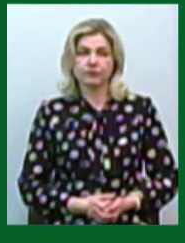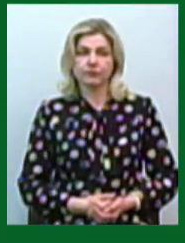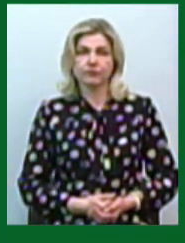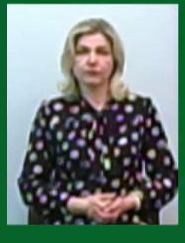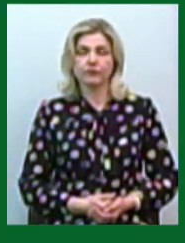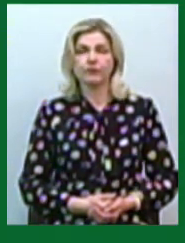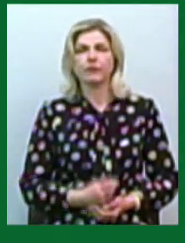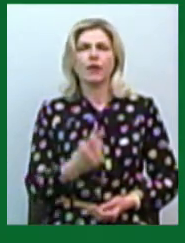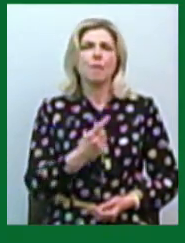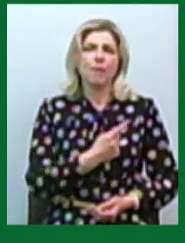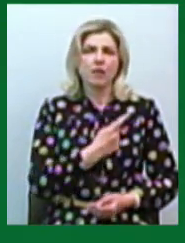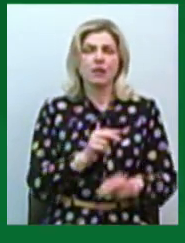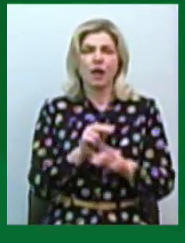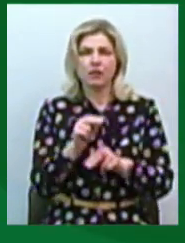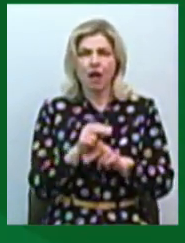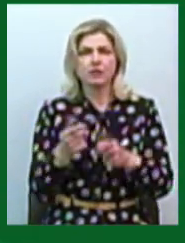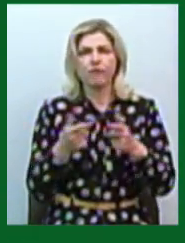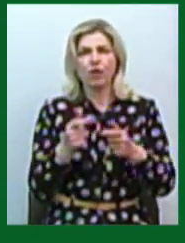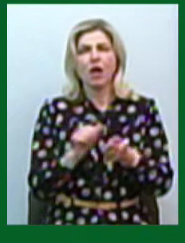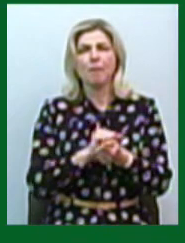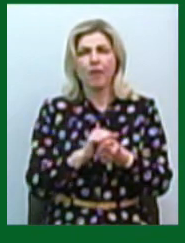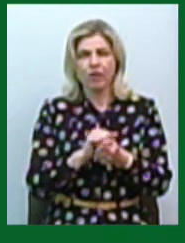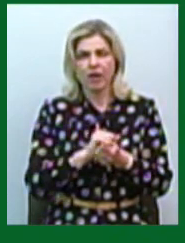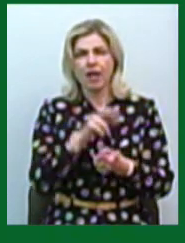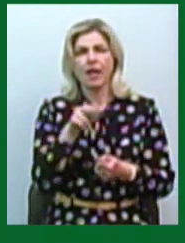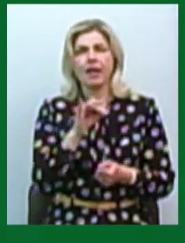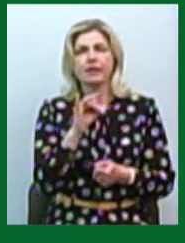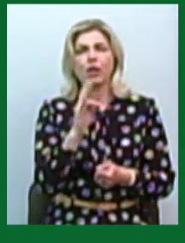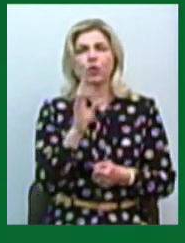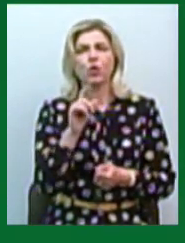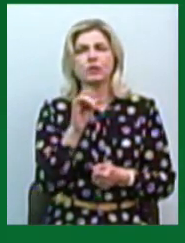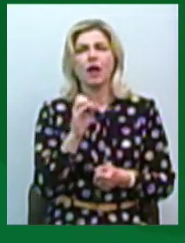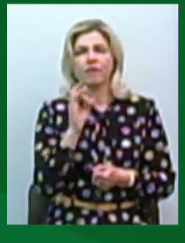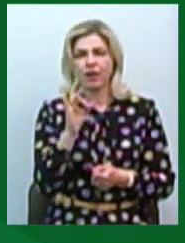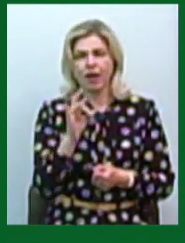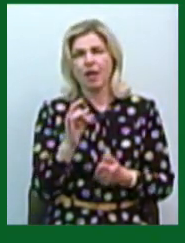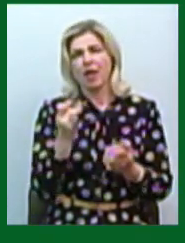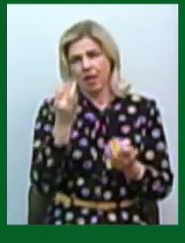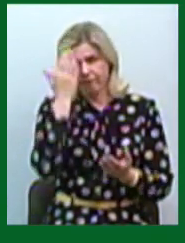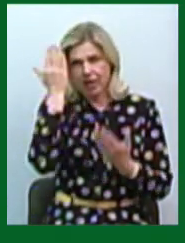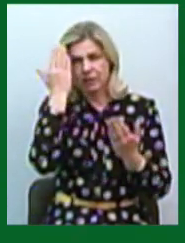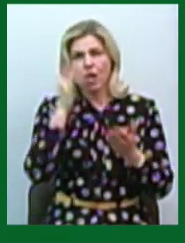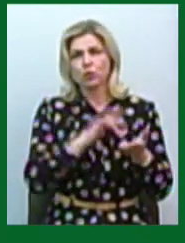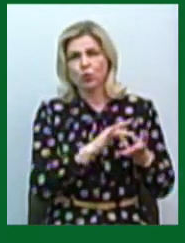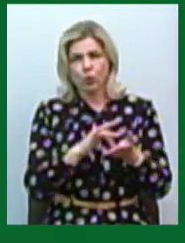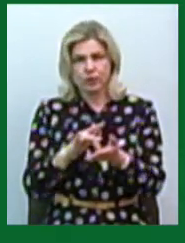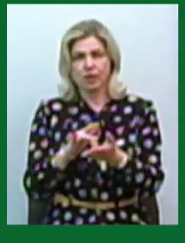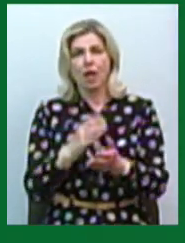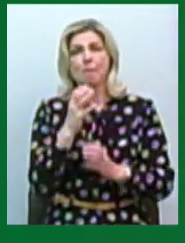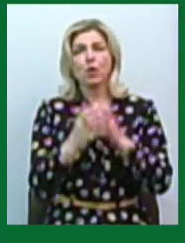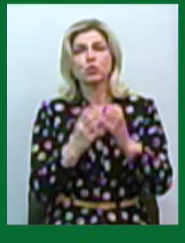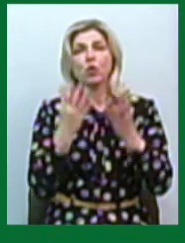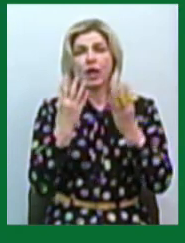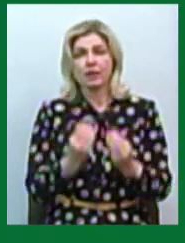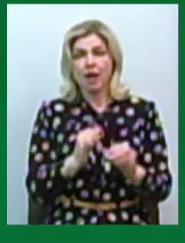Дінозарядка, майстер-клас з виготовлення паперового динозавра, інтерактивні екскурсії та квест у музеї. До Міжнародного дня